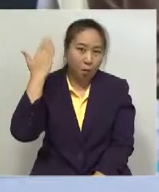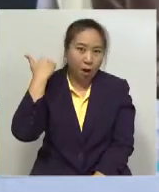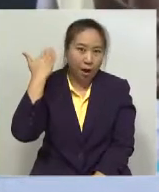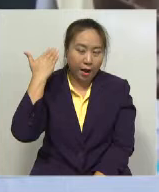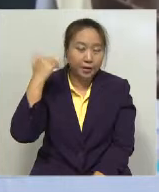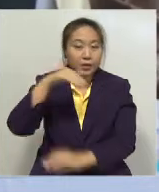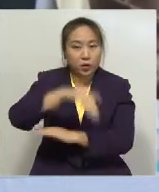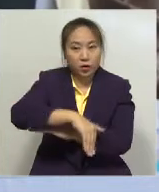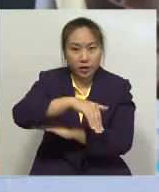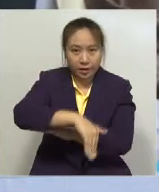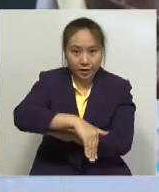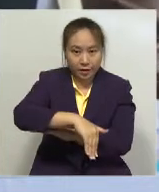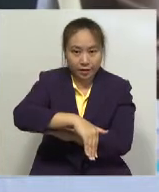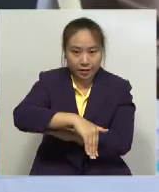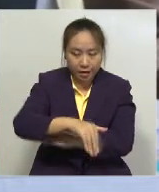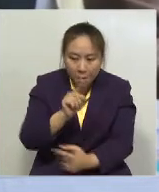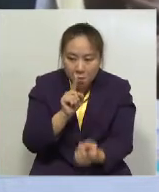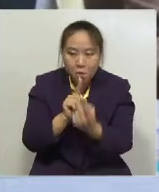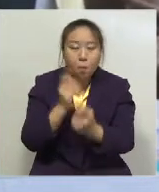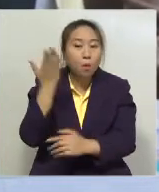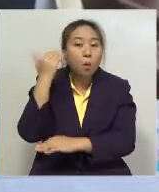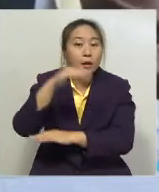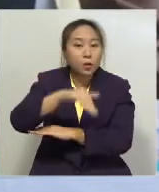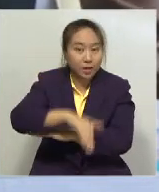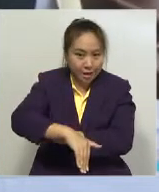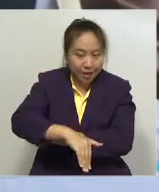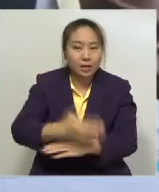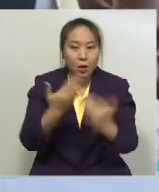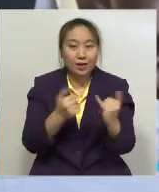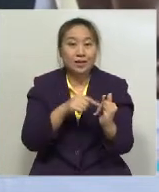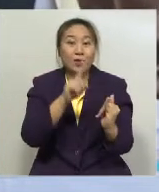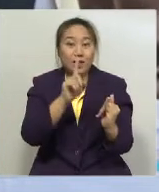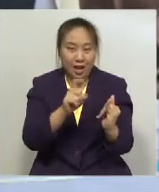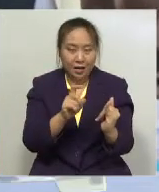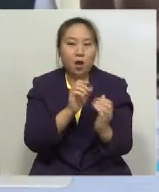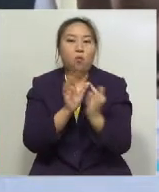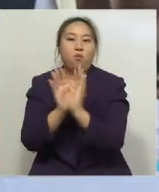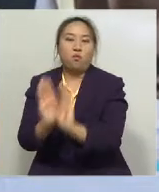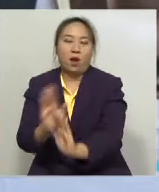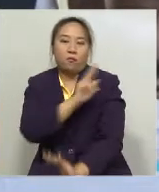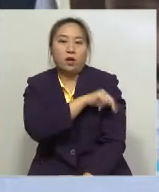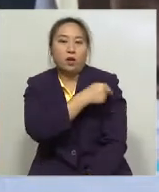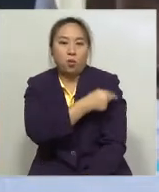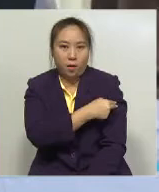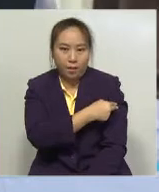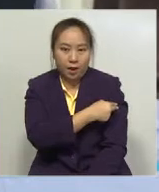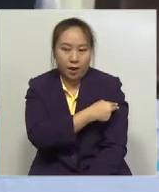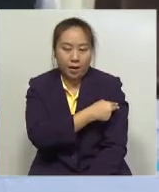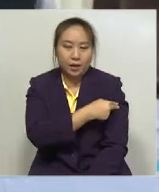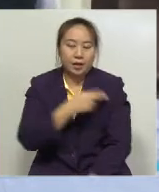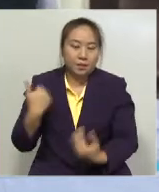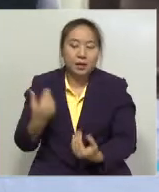ะครับตอนเย็นที่เพิ่งเจอนั้นขณะนี้ศพอยู่ที่โรงพยาบาลและก็กำลังอยู่ที่ส่ง